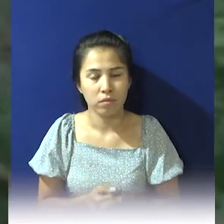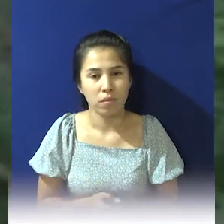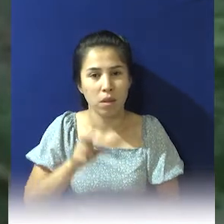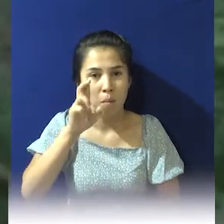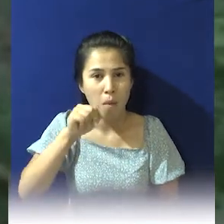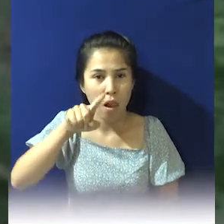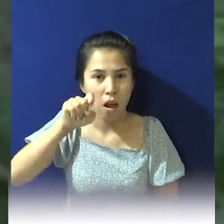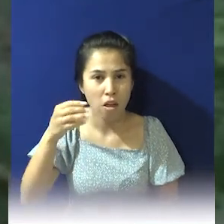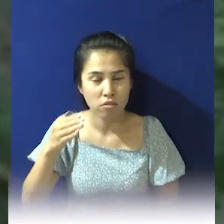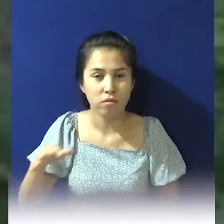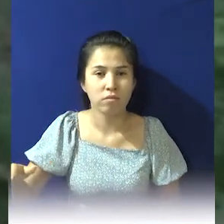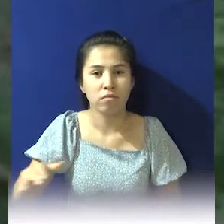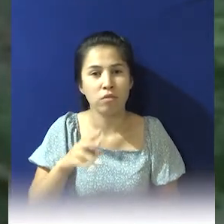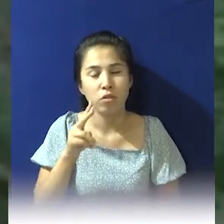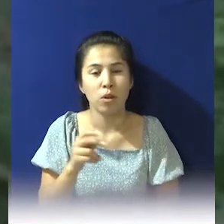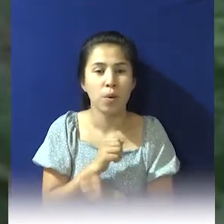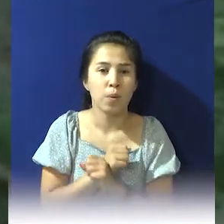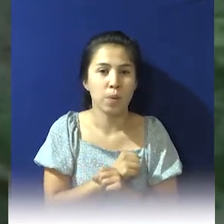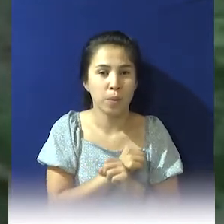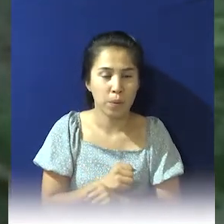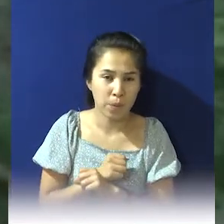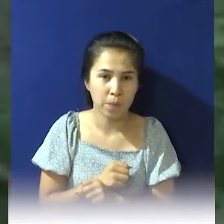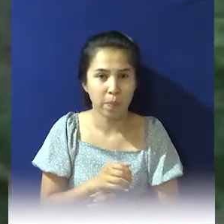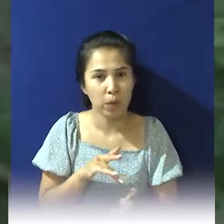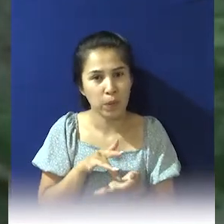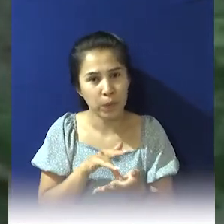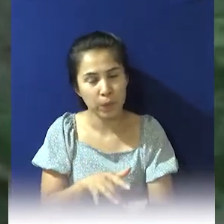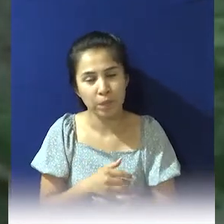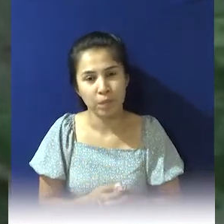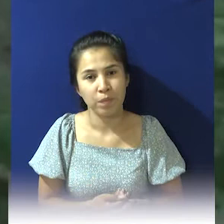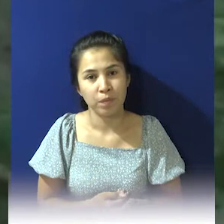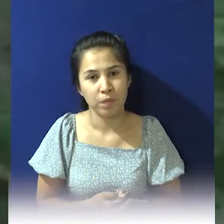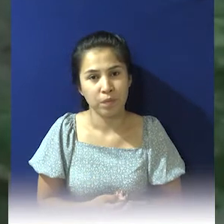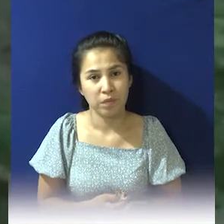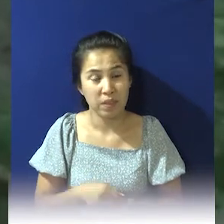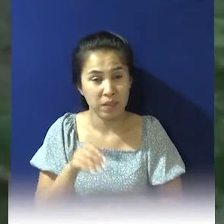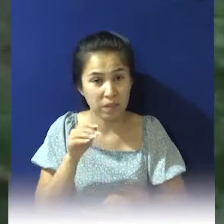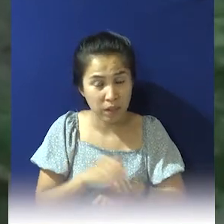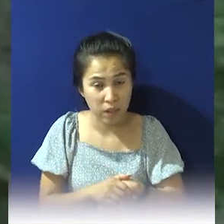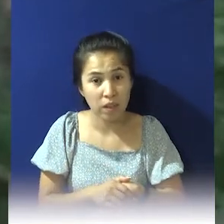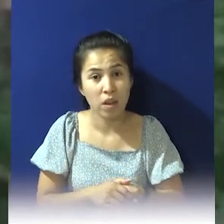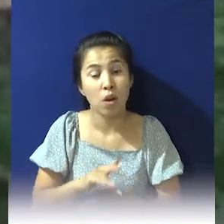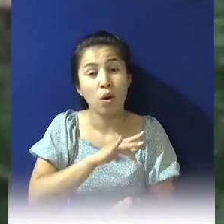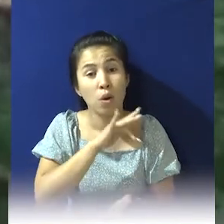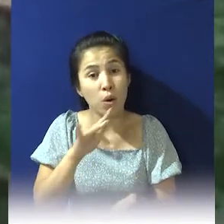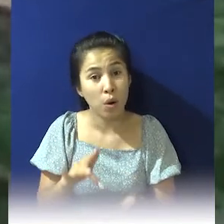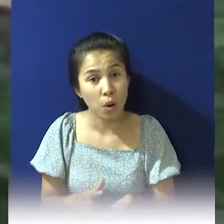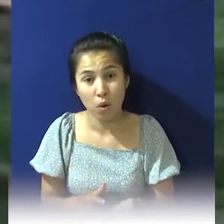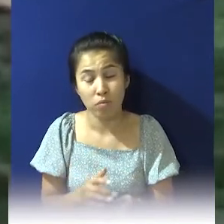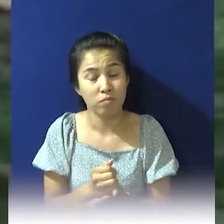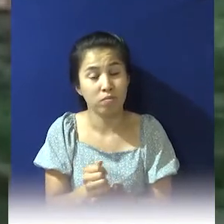чем. Это не отчет по тому, как тратится и насколько эффективно тратится. И